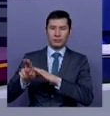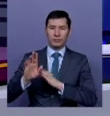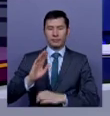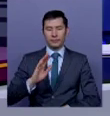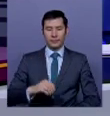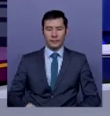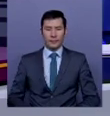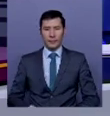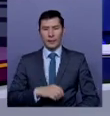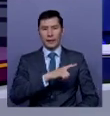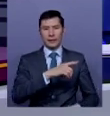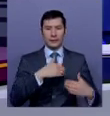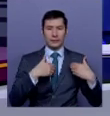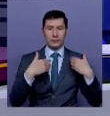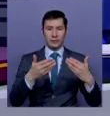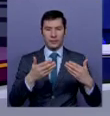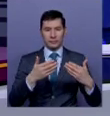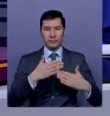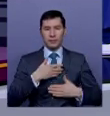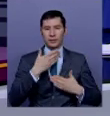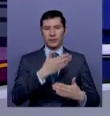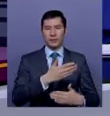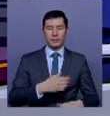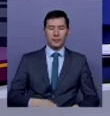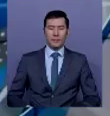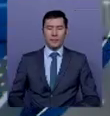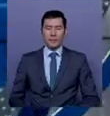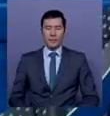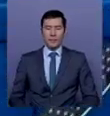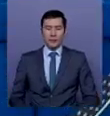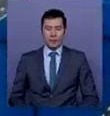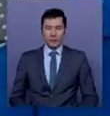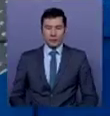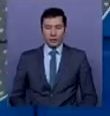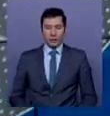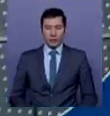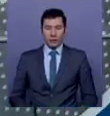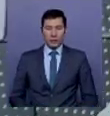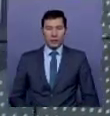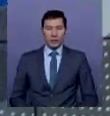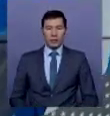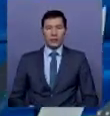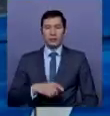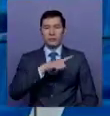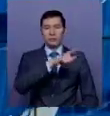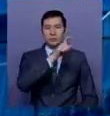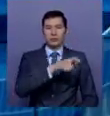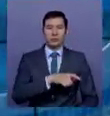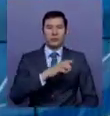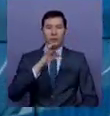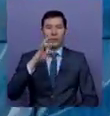жақсы аға ұтымды пікіріңіз бен пайдалы кеңесіңізге рахмет аға аман болыңыз Бізбен байланыста болған